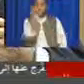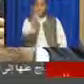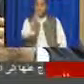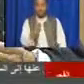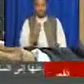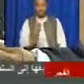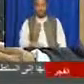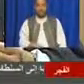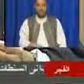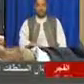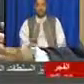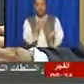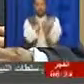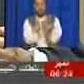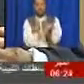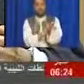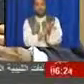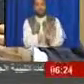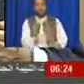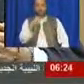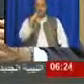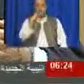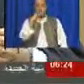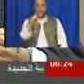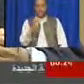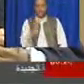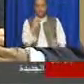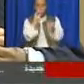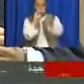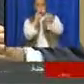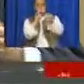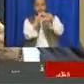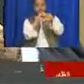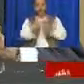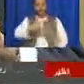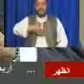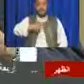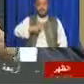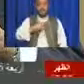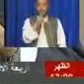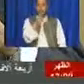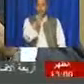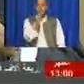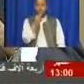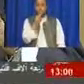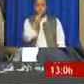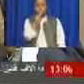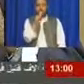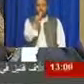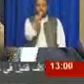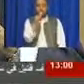ربما الانسان حتى يستطيع ان يسترجعها لكن الذي اريد ان اقوله ان